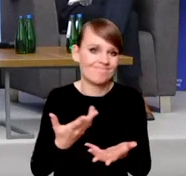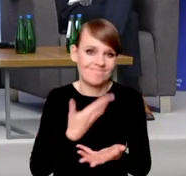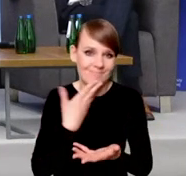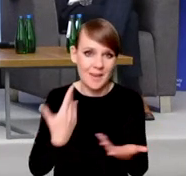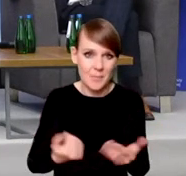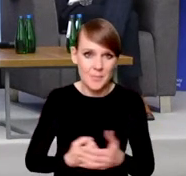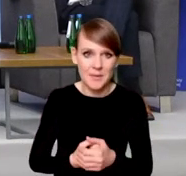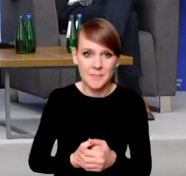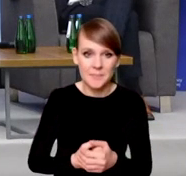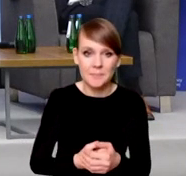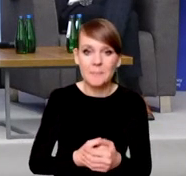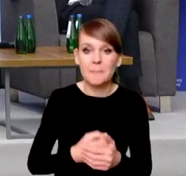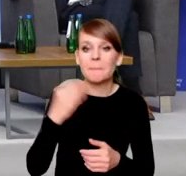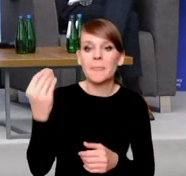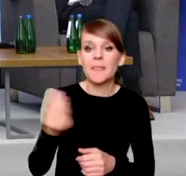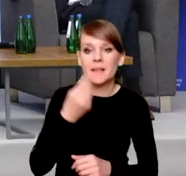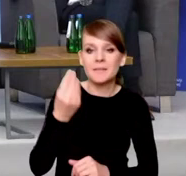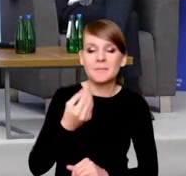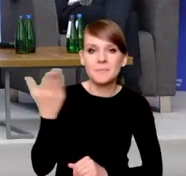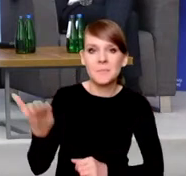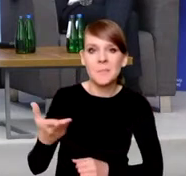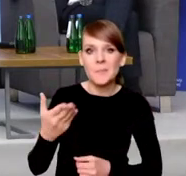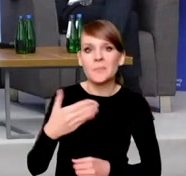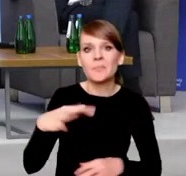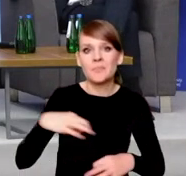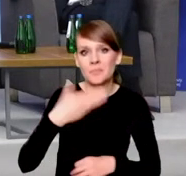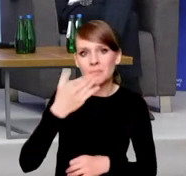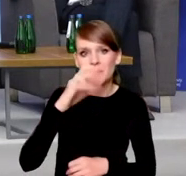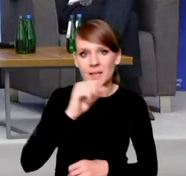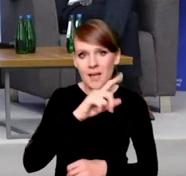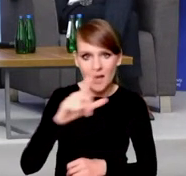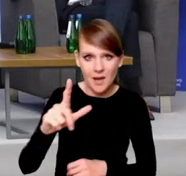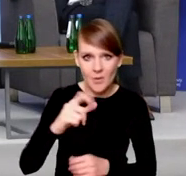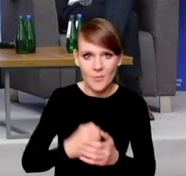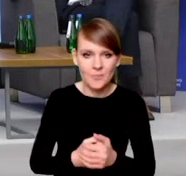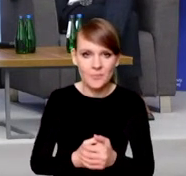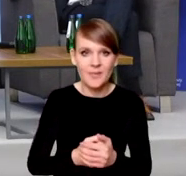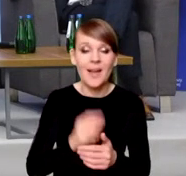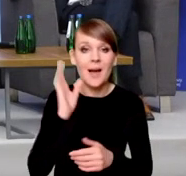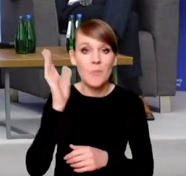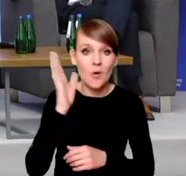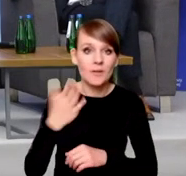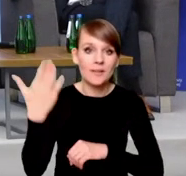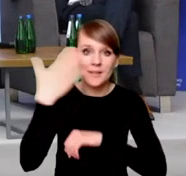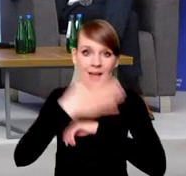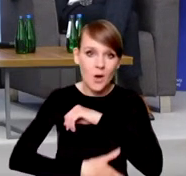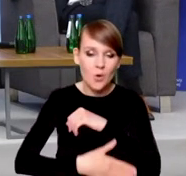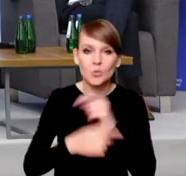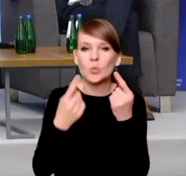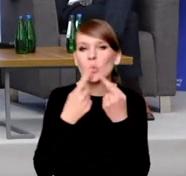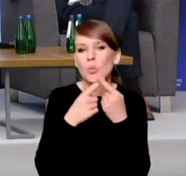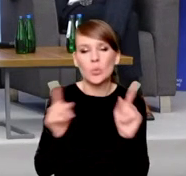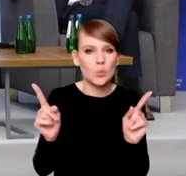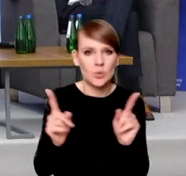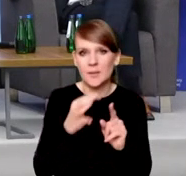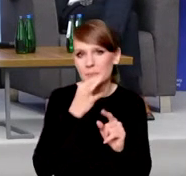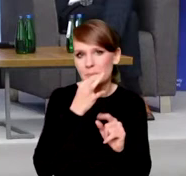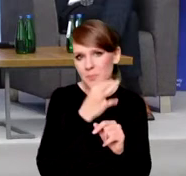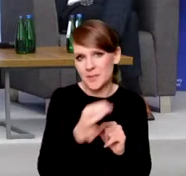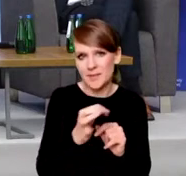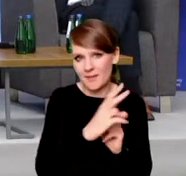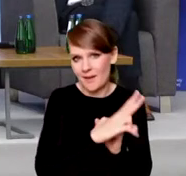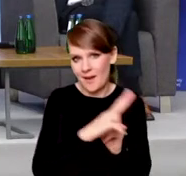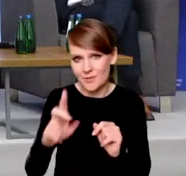oddajmy jeszcze głos panu Michałowi, a potem będę na zakończenie miał krótkie pytanie do każdego z